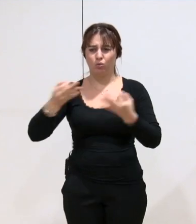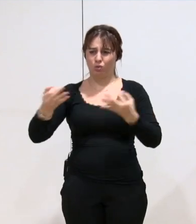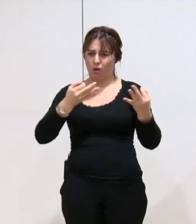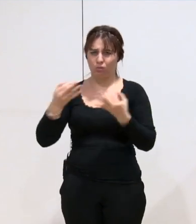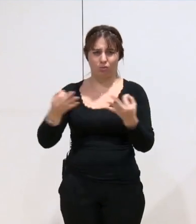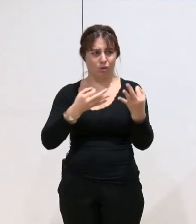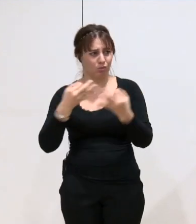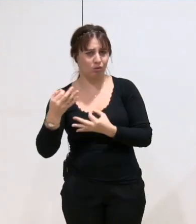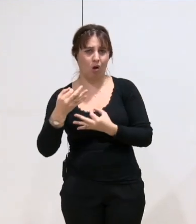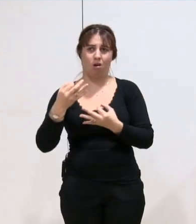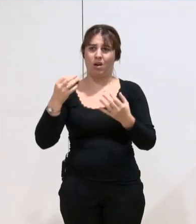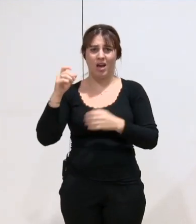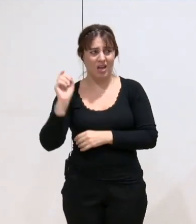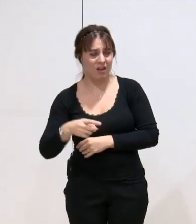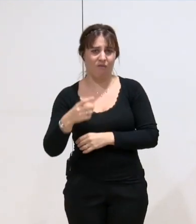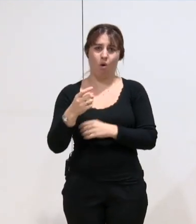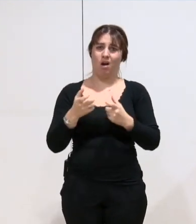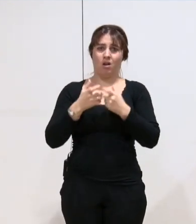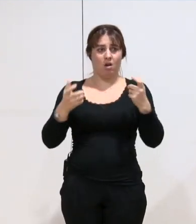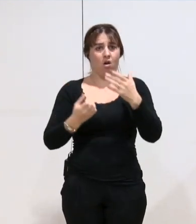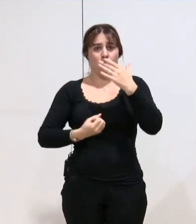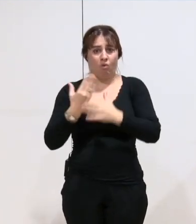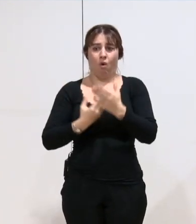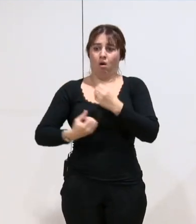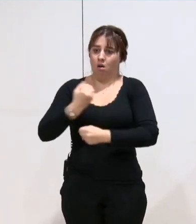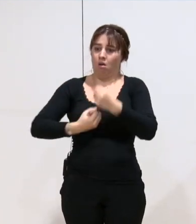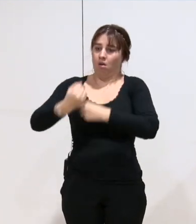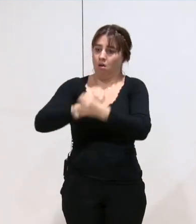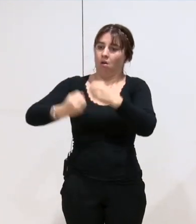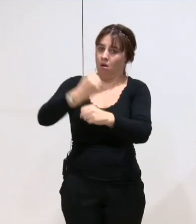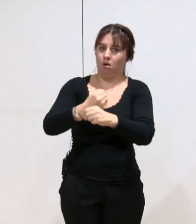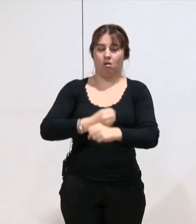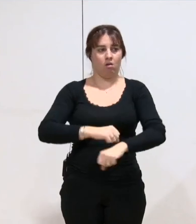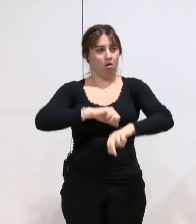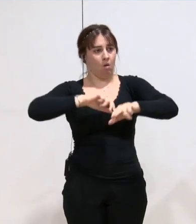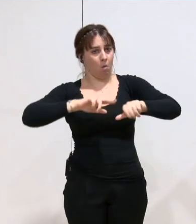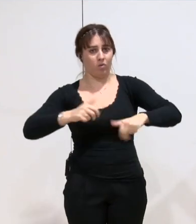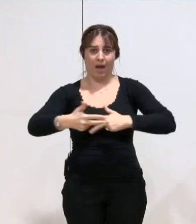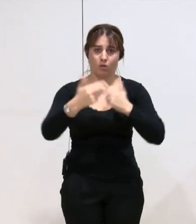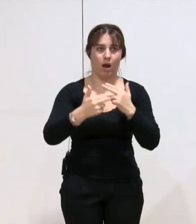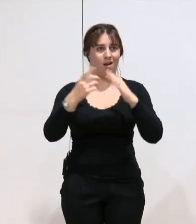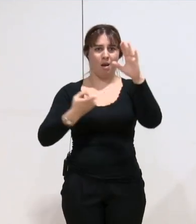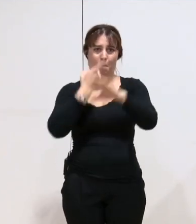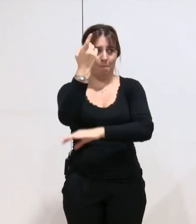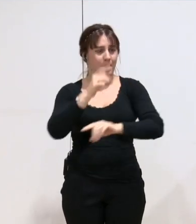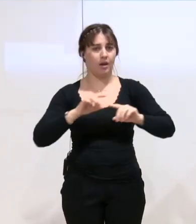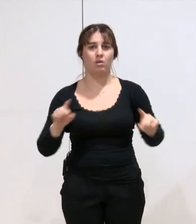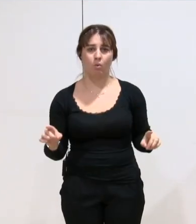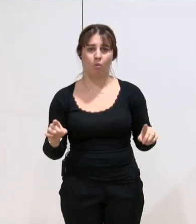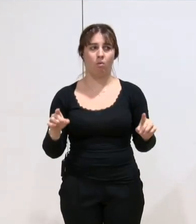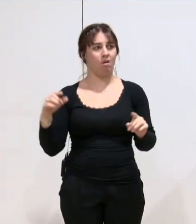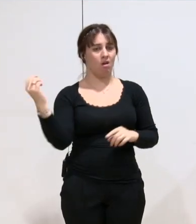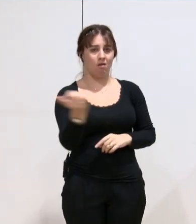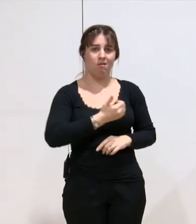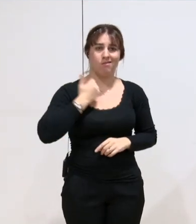certaine manière, inventer des dispositifs nouveaux, contractuels, pas pérennes dans le temps, sur lesquels